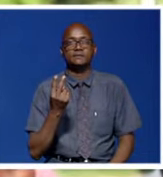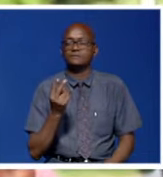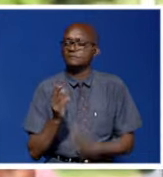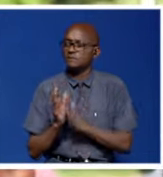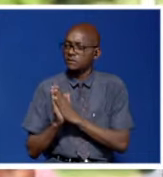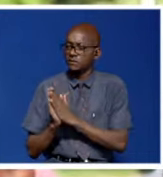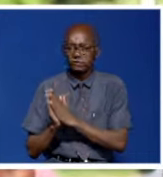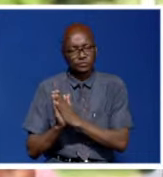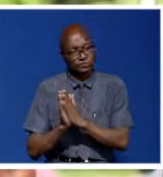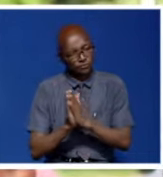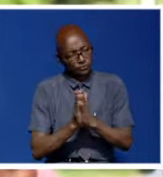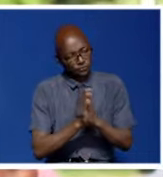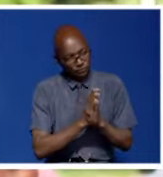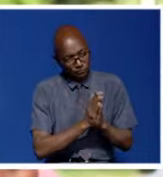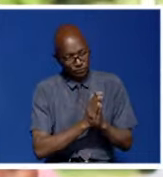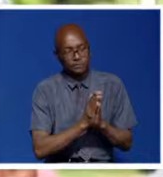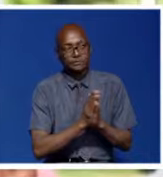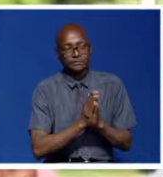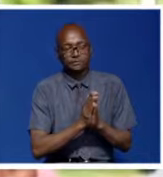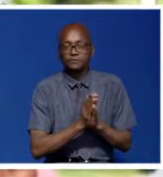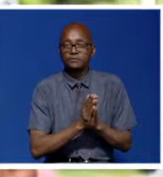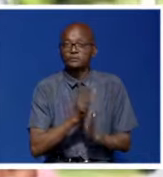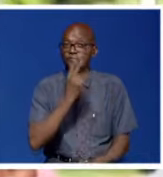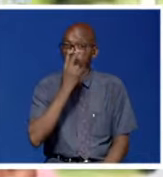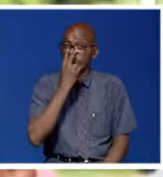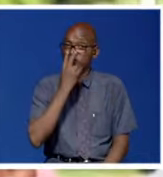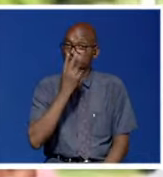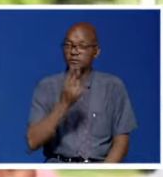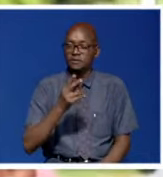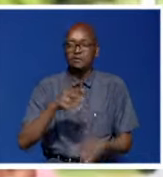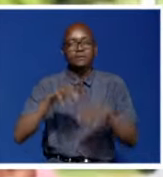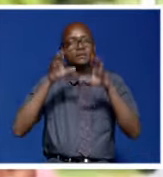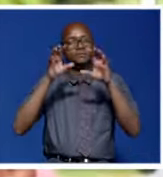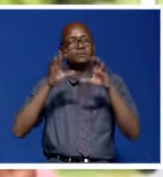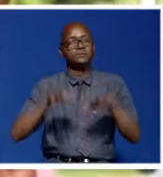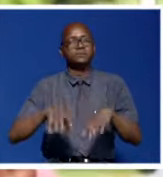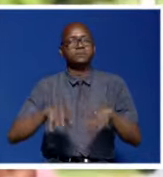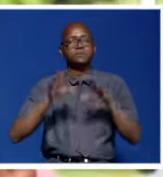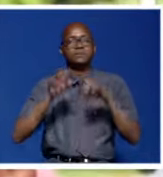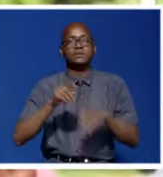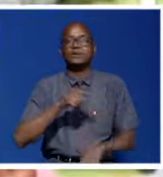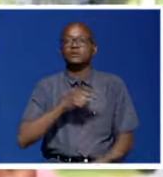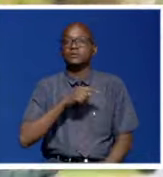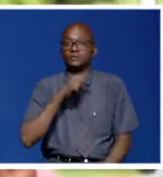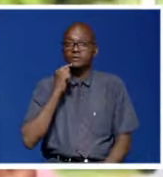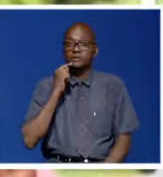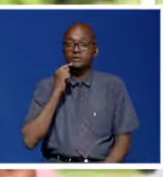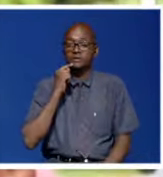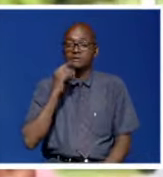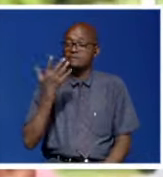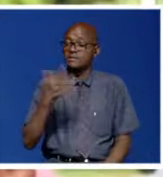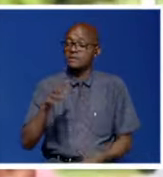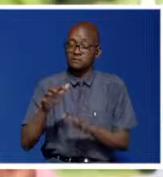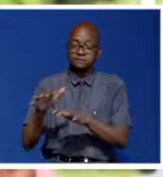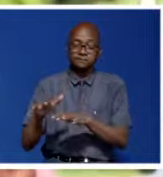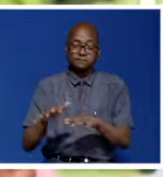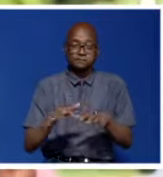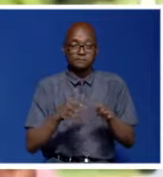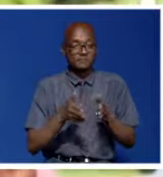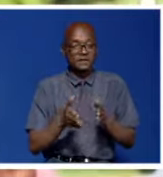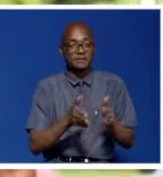Niwaombe sana, tunapoona mvua imenyesha ya kutosha, maji yanakatisha kwenye